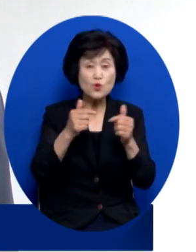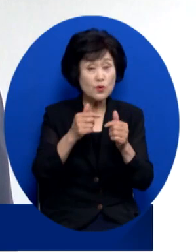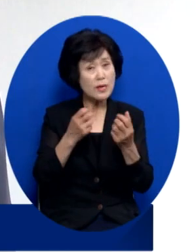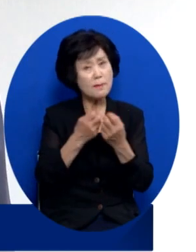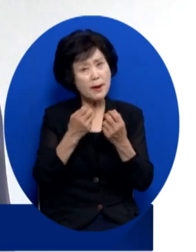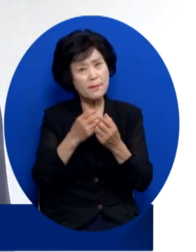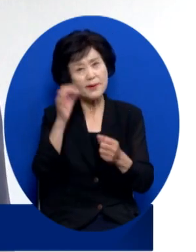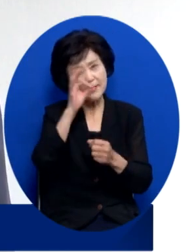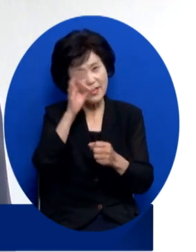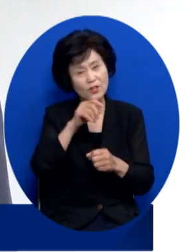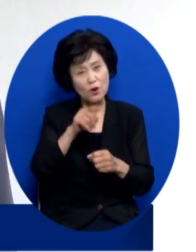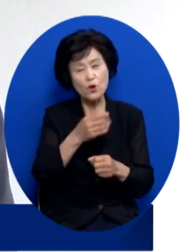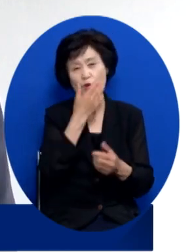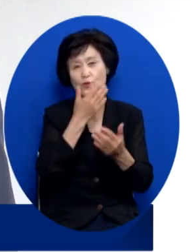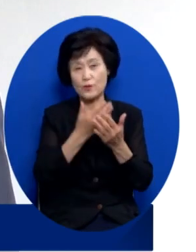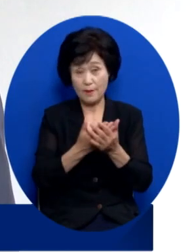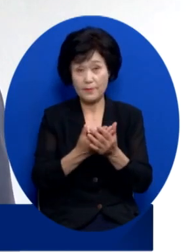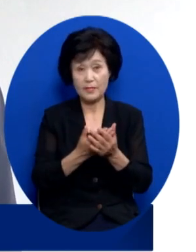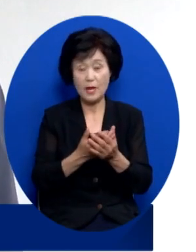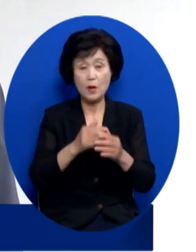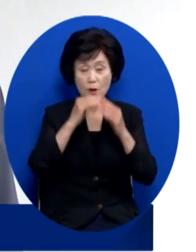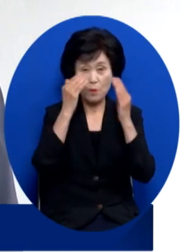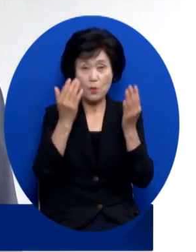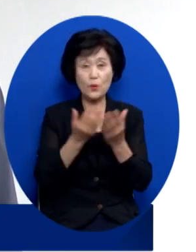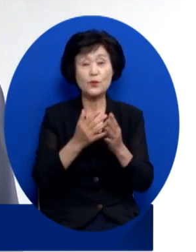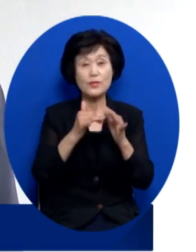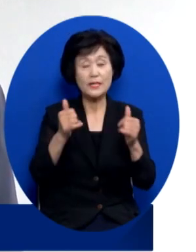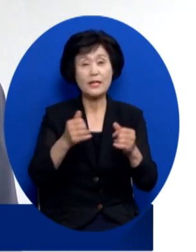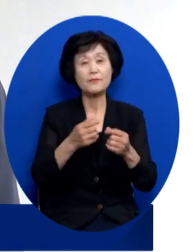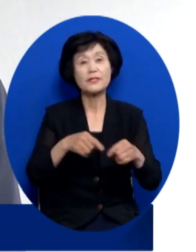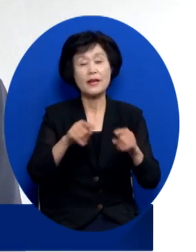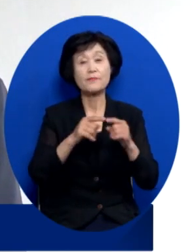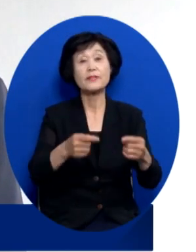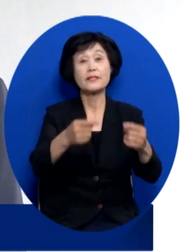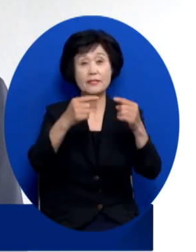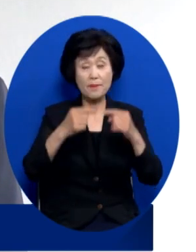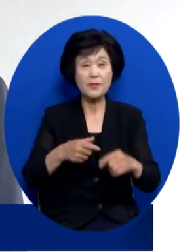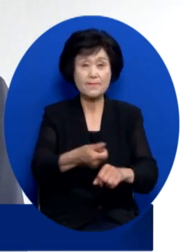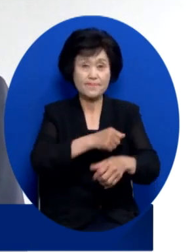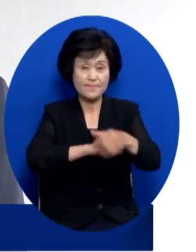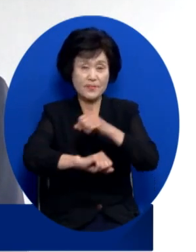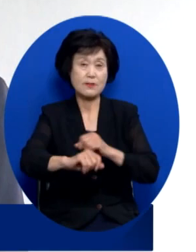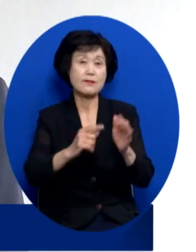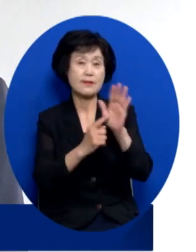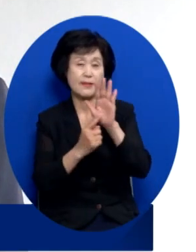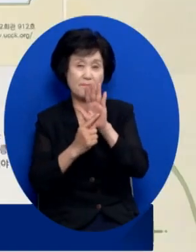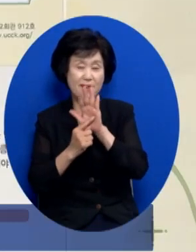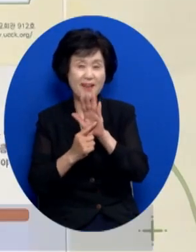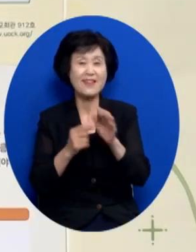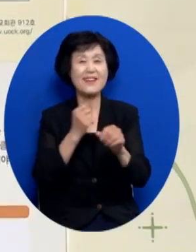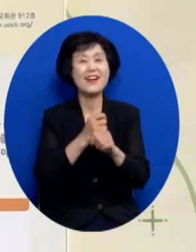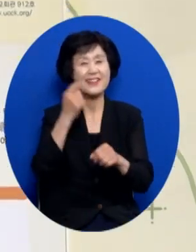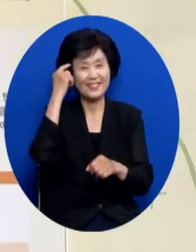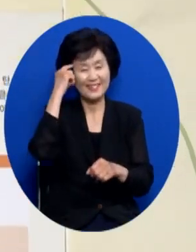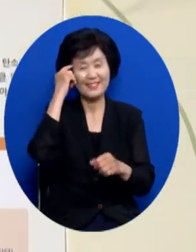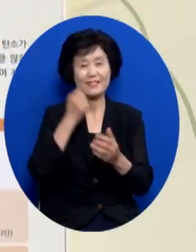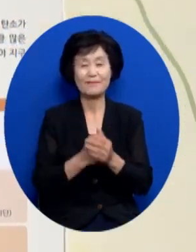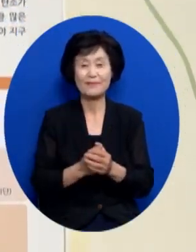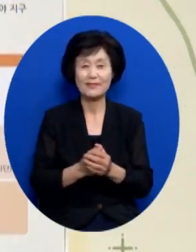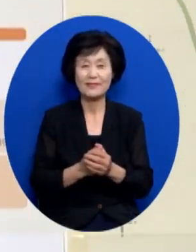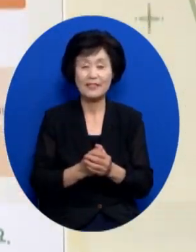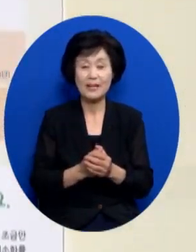통해서 개별 교회 성도님들이 같이 참여하면서 적극적으로 캠페인을 벌여갈 생각입니다.